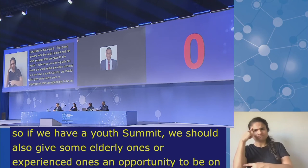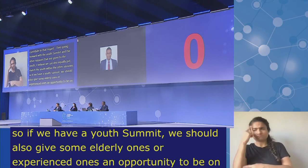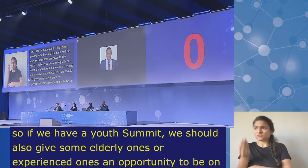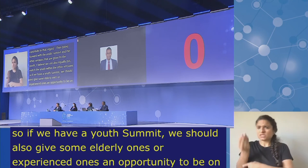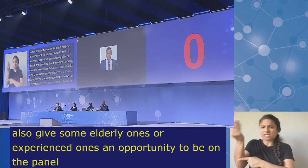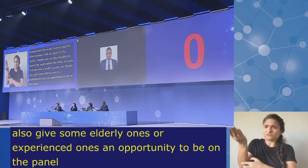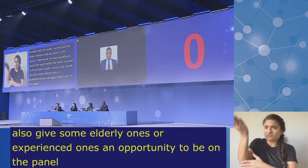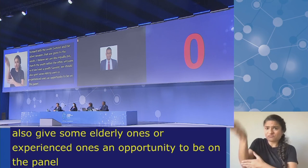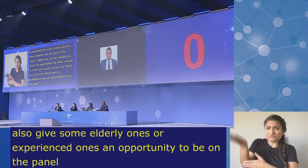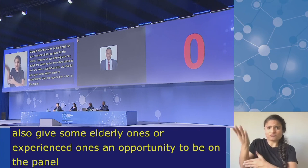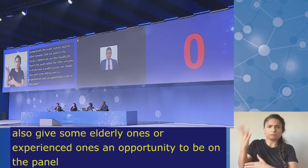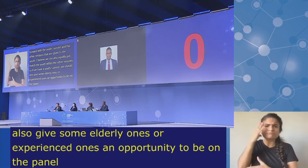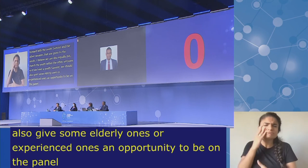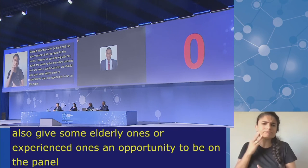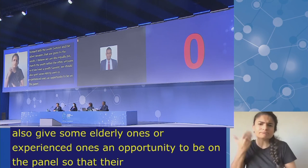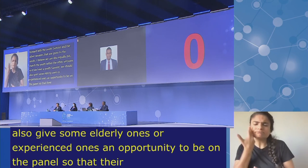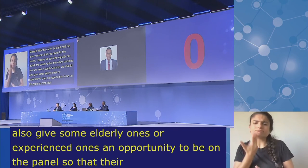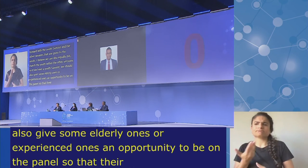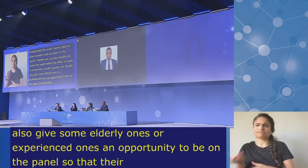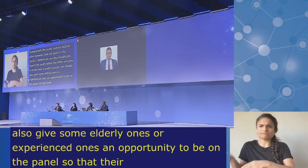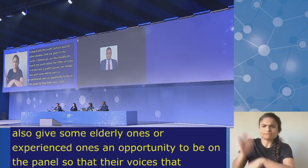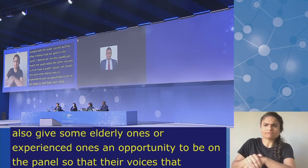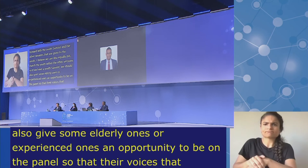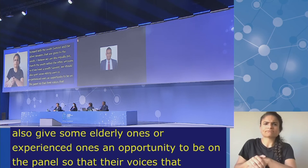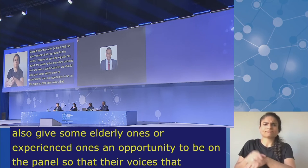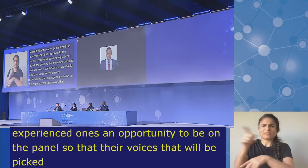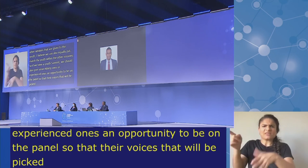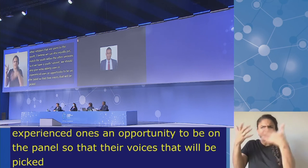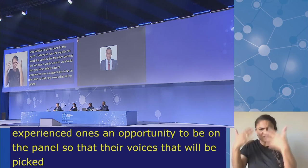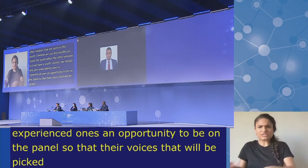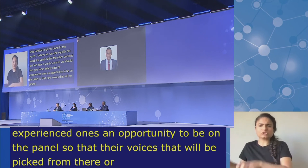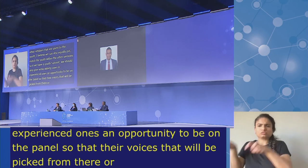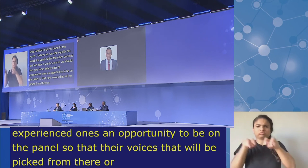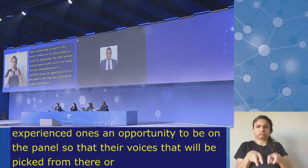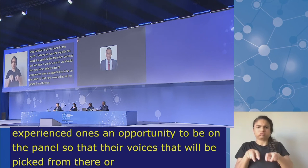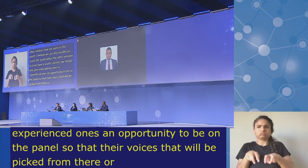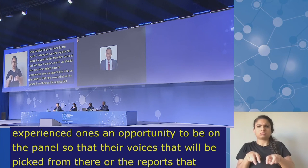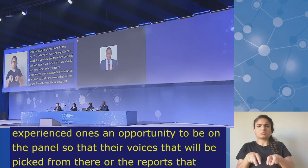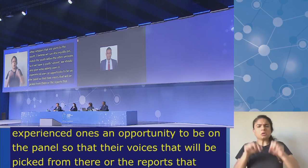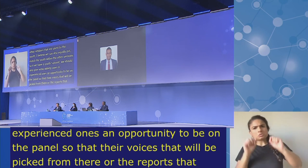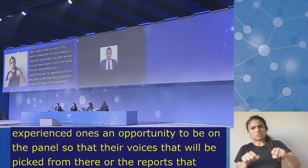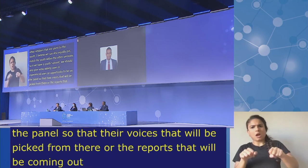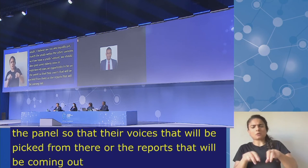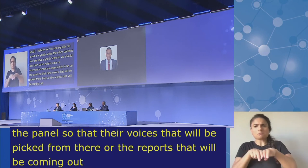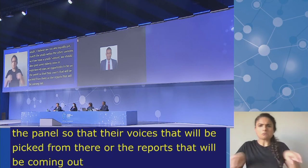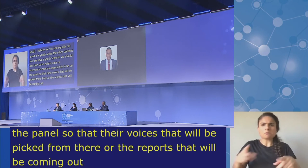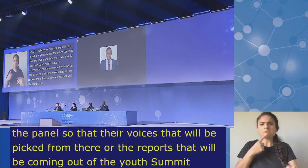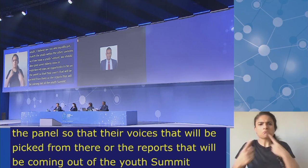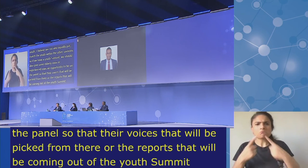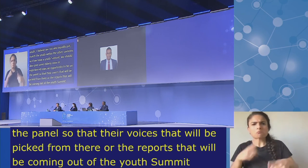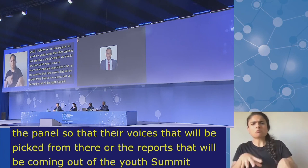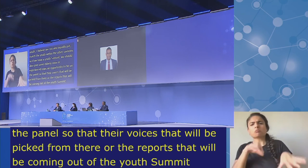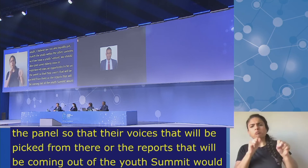других саммитов, проводимых в рамках деятельности IGF. Просим, чтобы дать молодым людям возможность